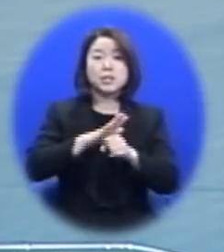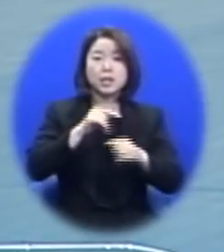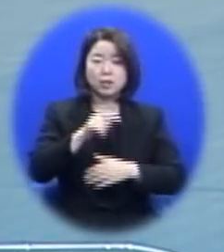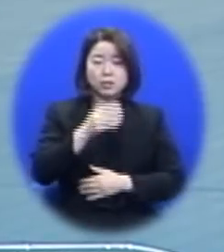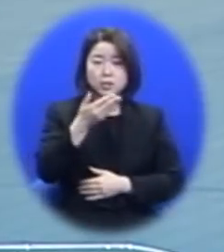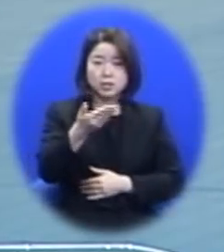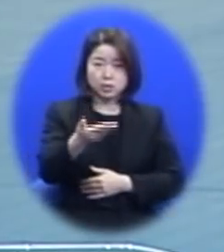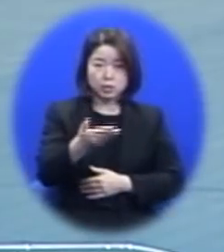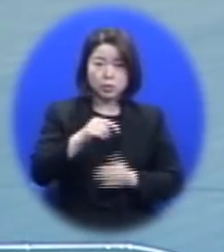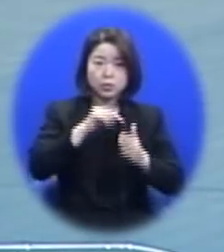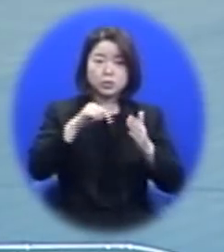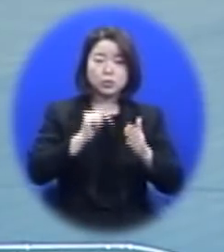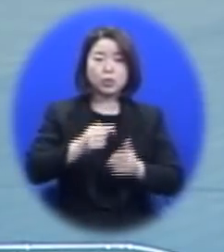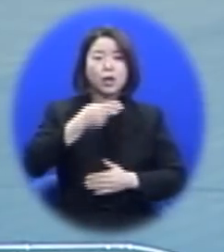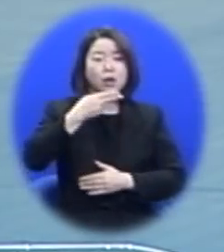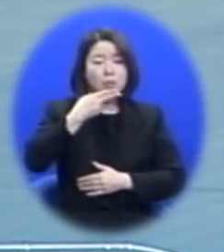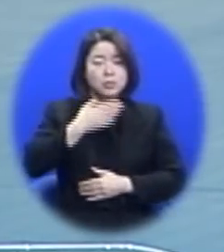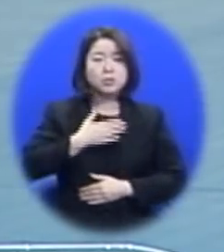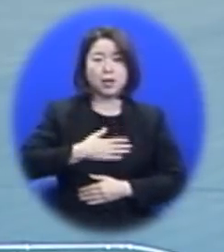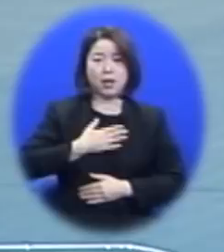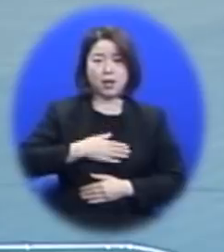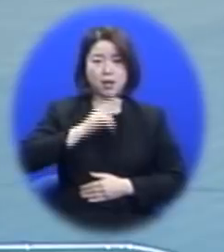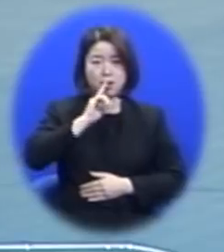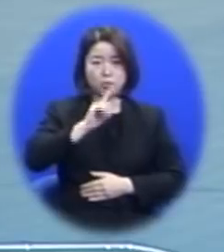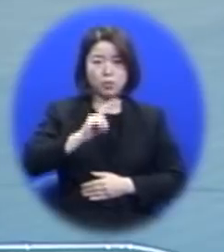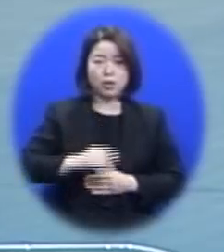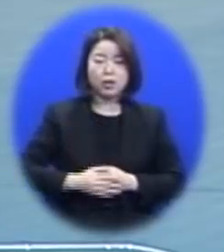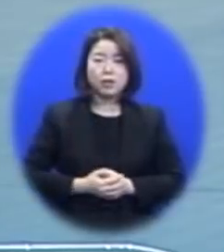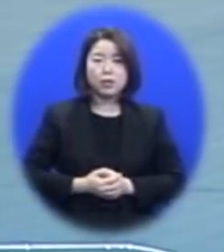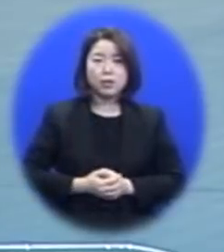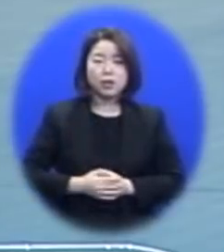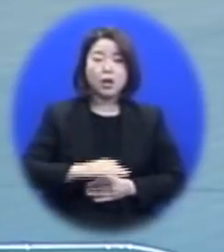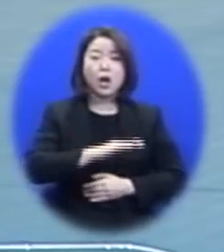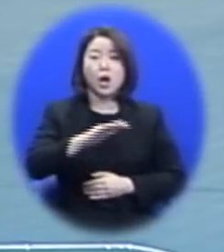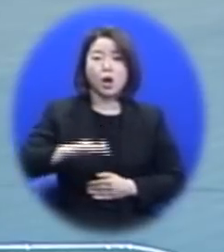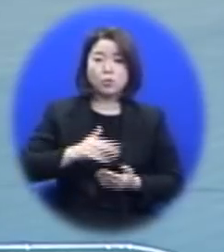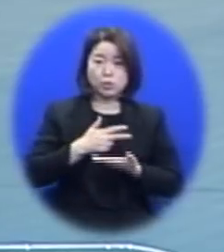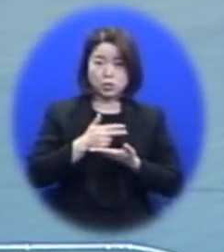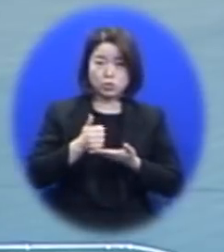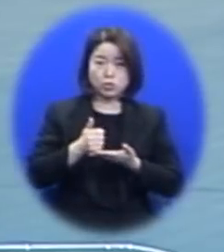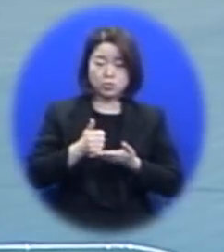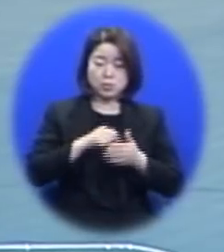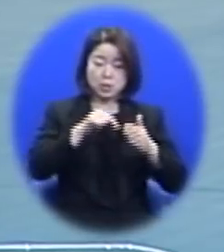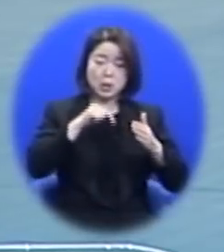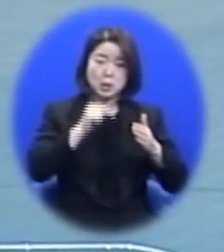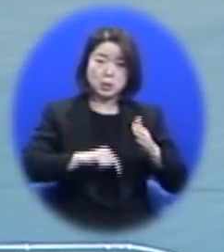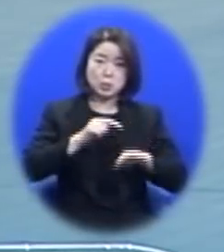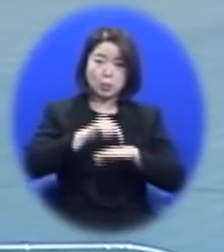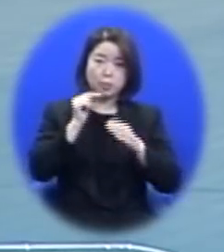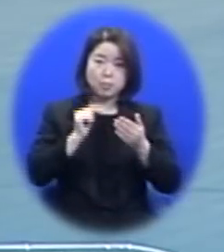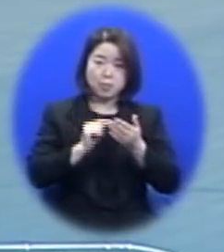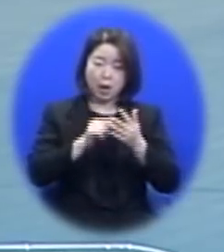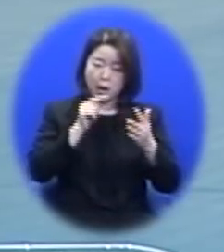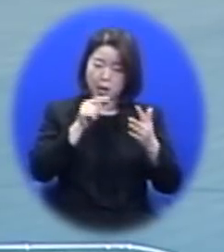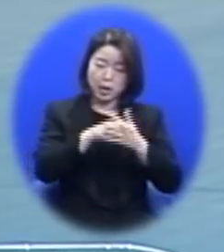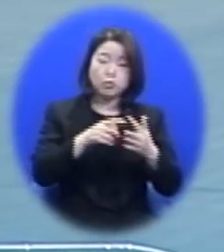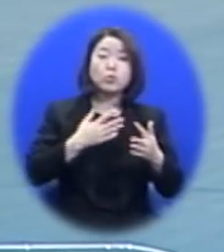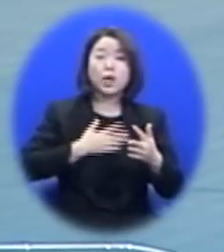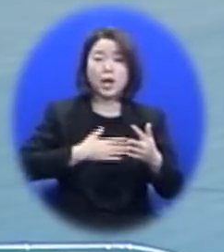너희 속에 없음을 알았노라. 우리 주님은 속마음을 꿰뚫어 아시는